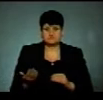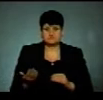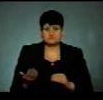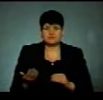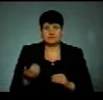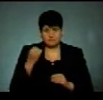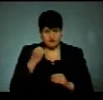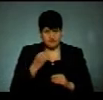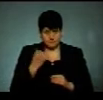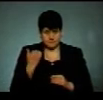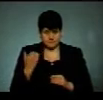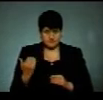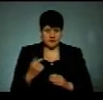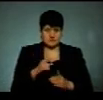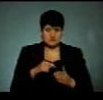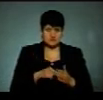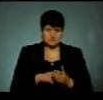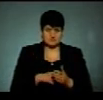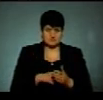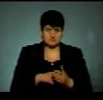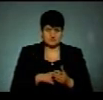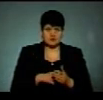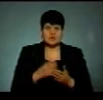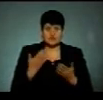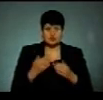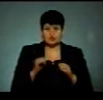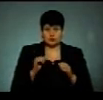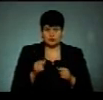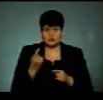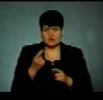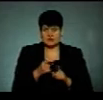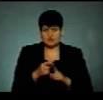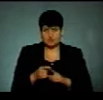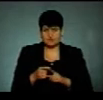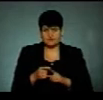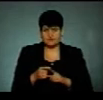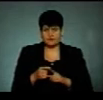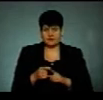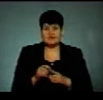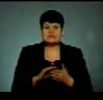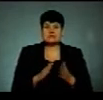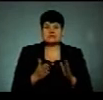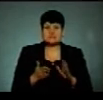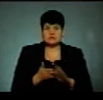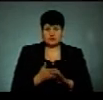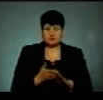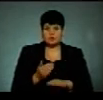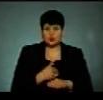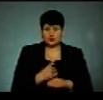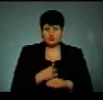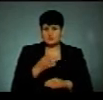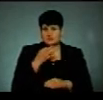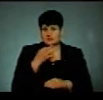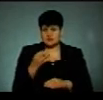Ми вам дякуємо за запитання. Чи якщо там, можна, знайдеться? Ще одне слово. Ситуація, хочу довести